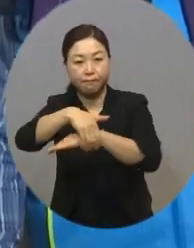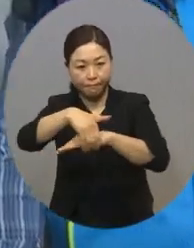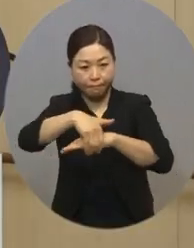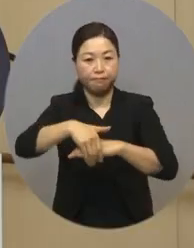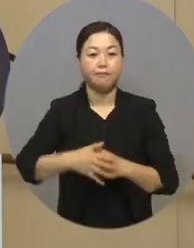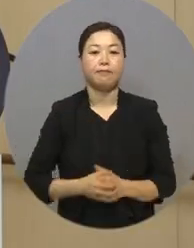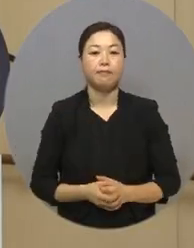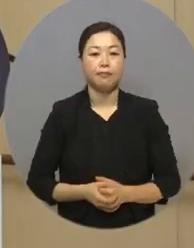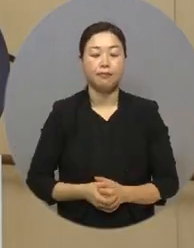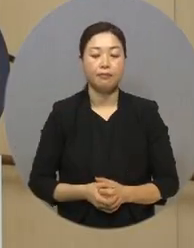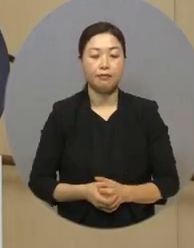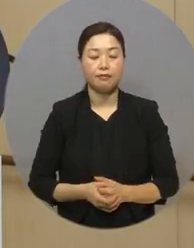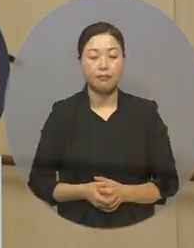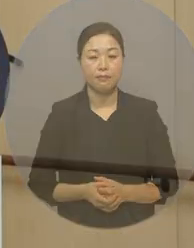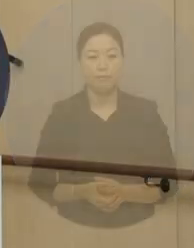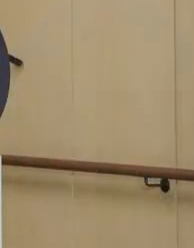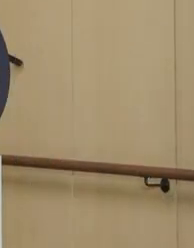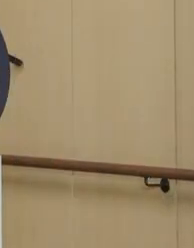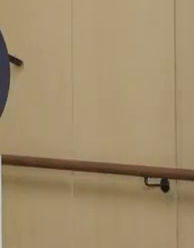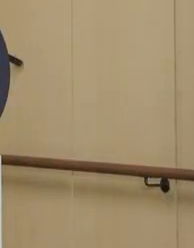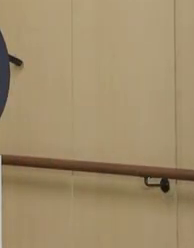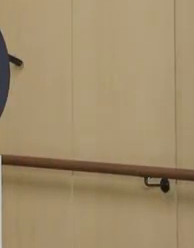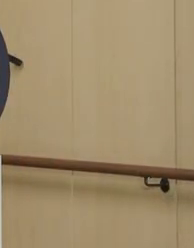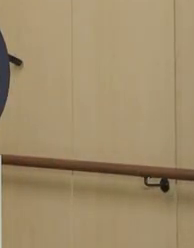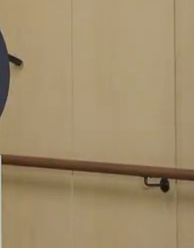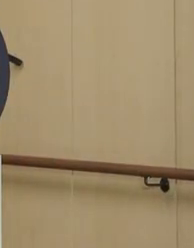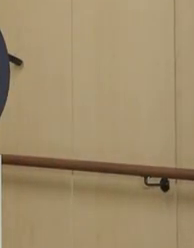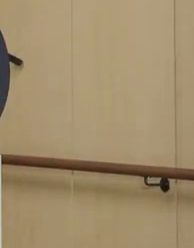계획입니다 복지 tv 뉴스 김정현입니다